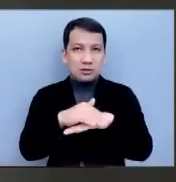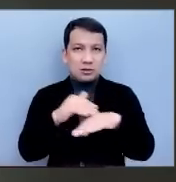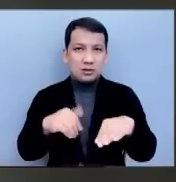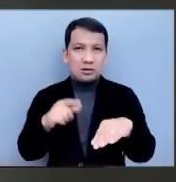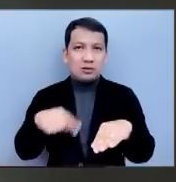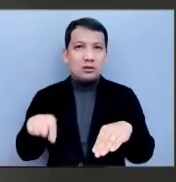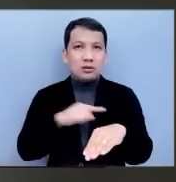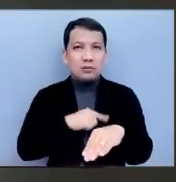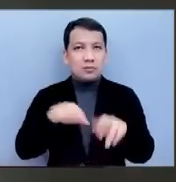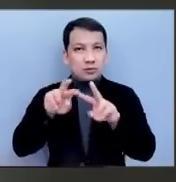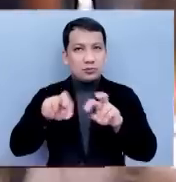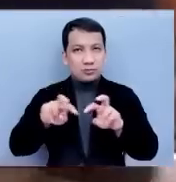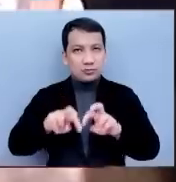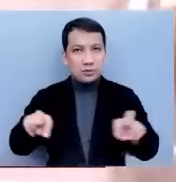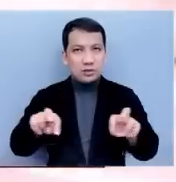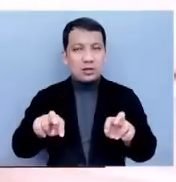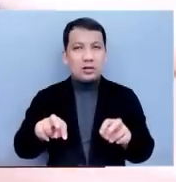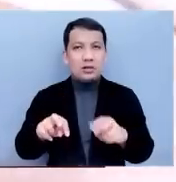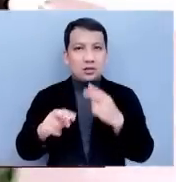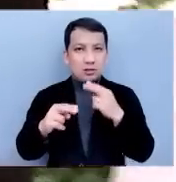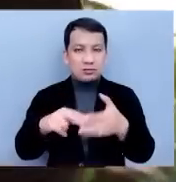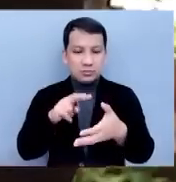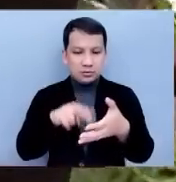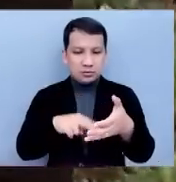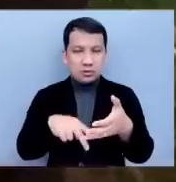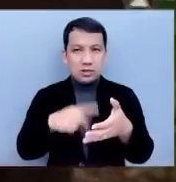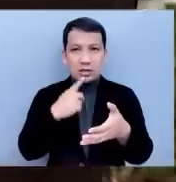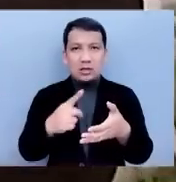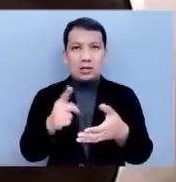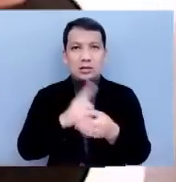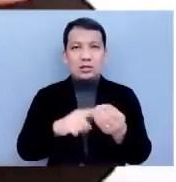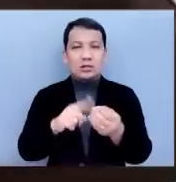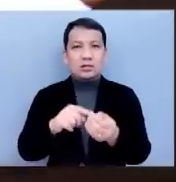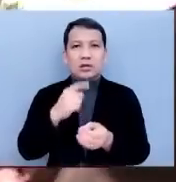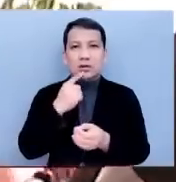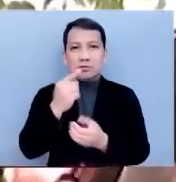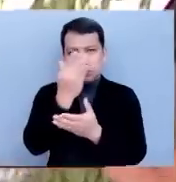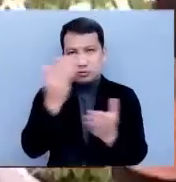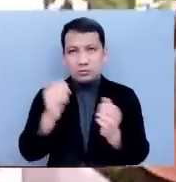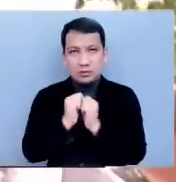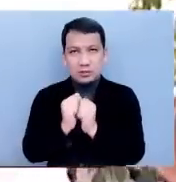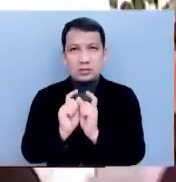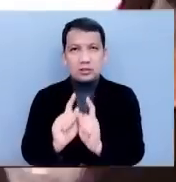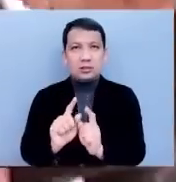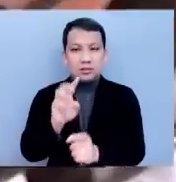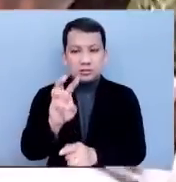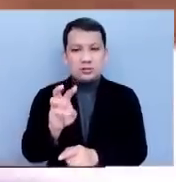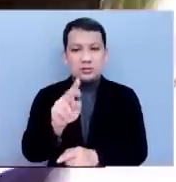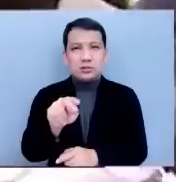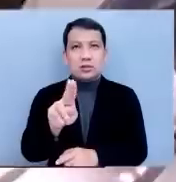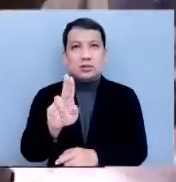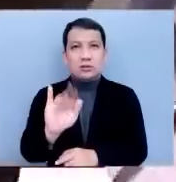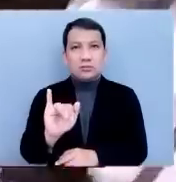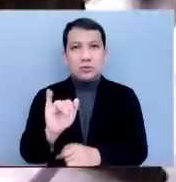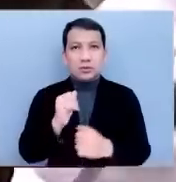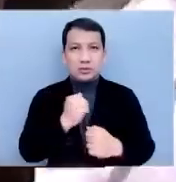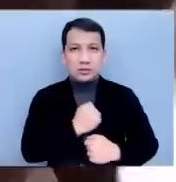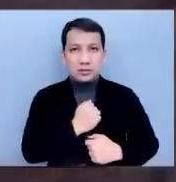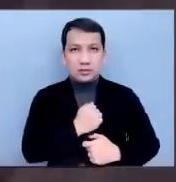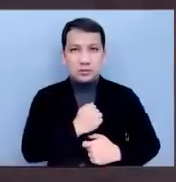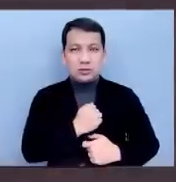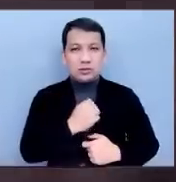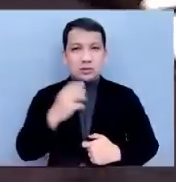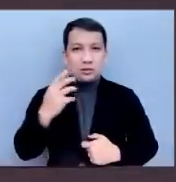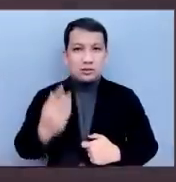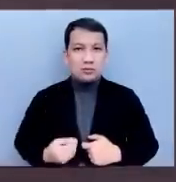sa investigasyon. Binasahan na kanina ng sakdal si Dera at ang kasama niyang 6 na NBI security personnel. Corruption of